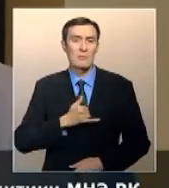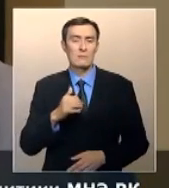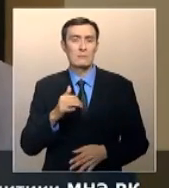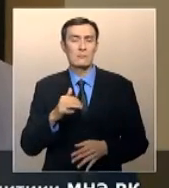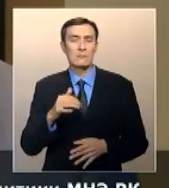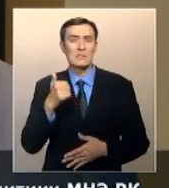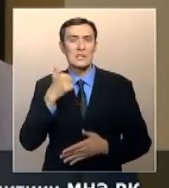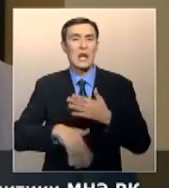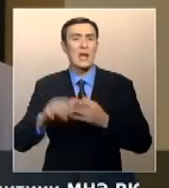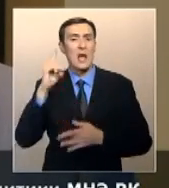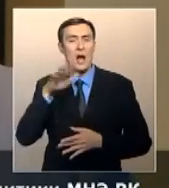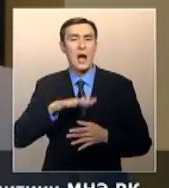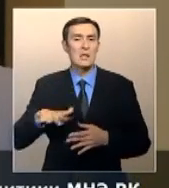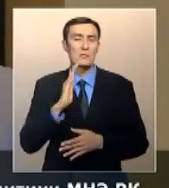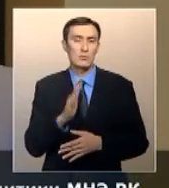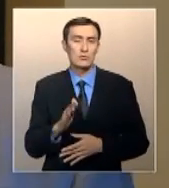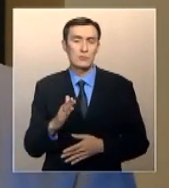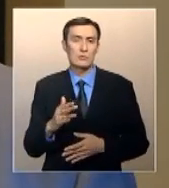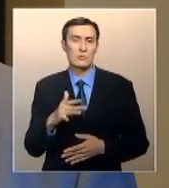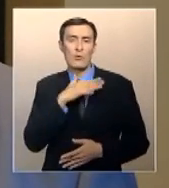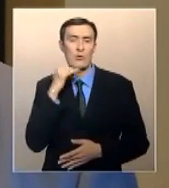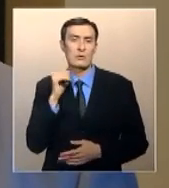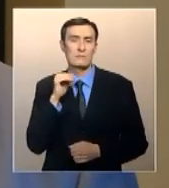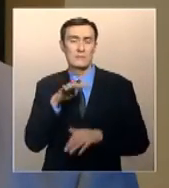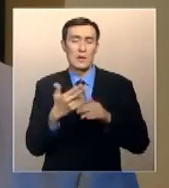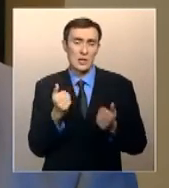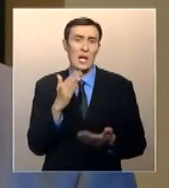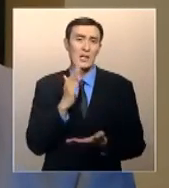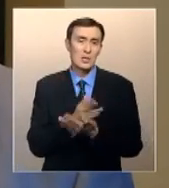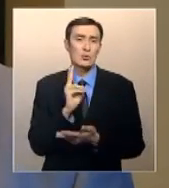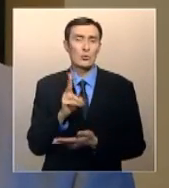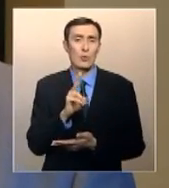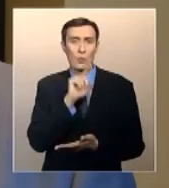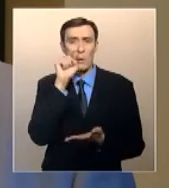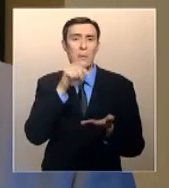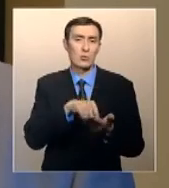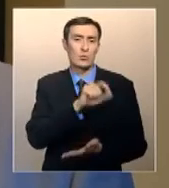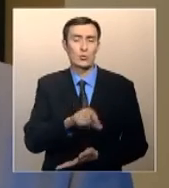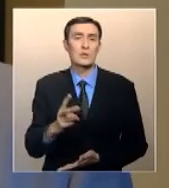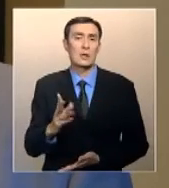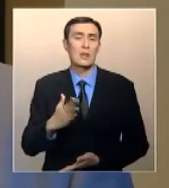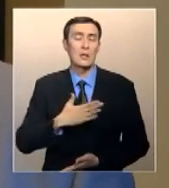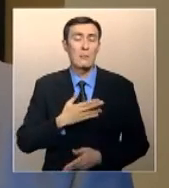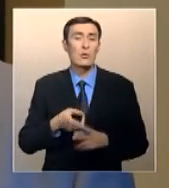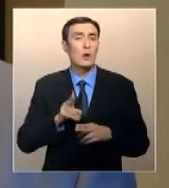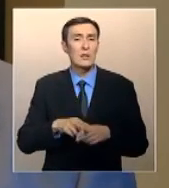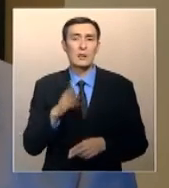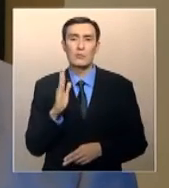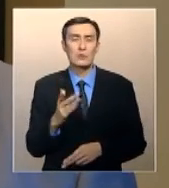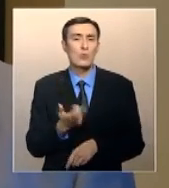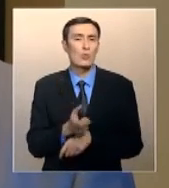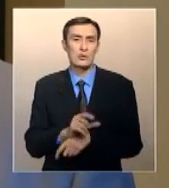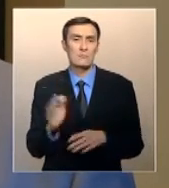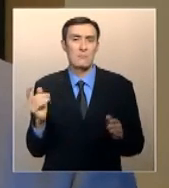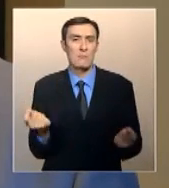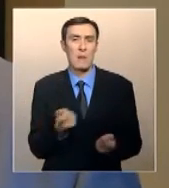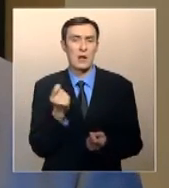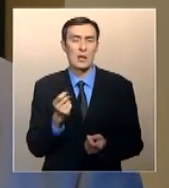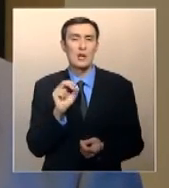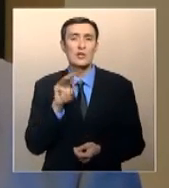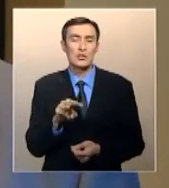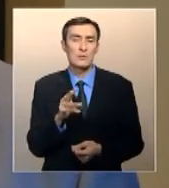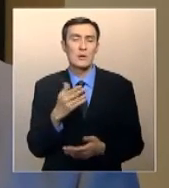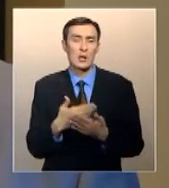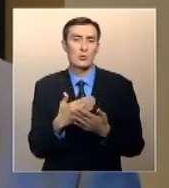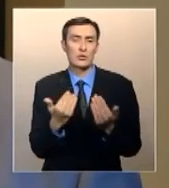региона будут значительный поток. Конечно, какая-то часть мигрантов, но это будет несоизмеримо с тем количеством, которые